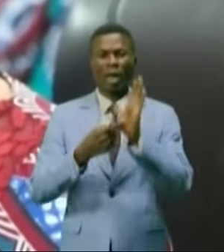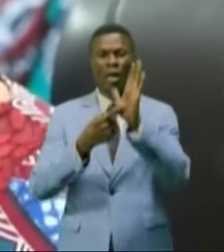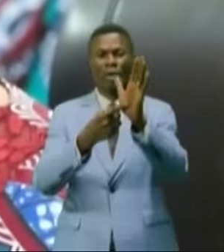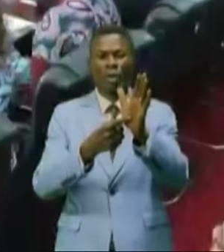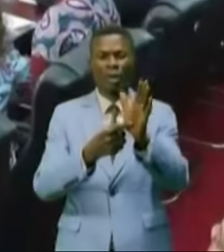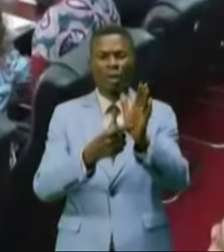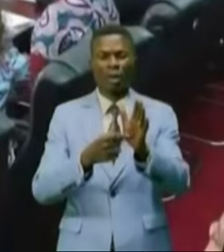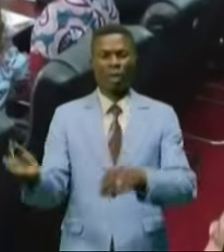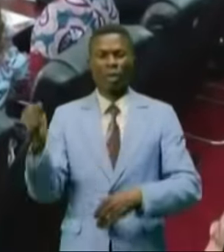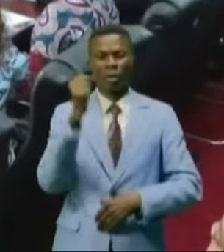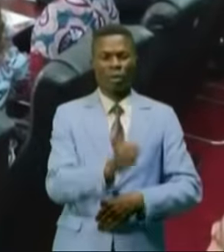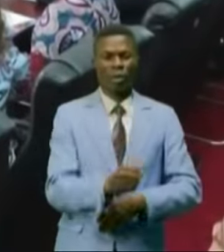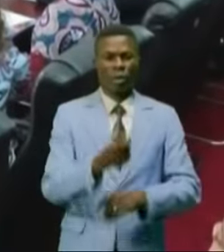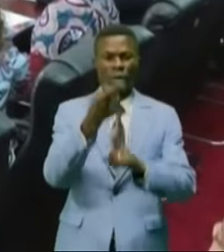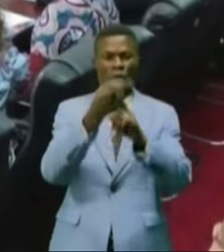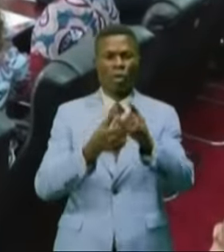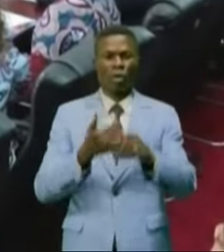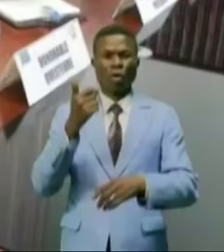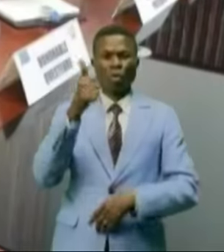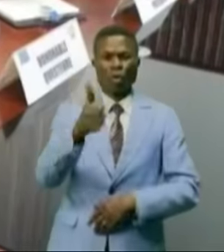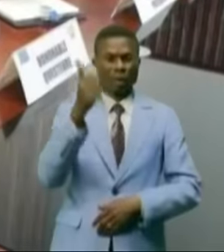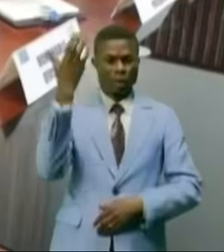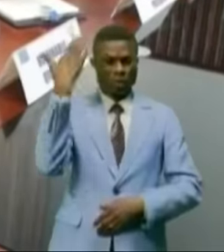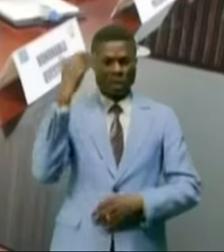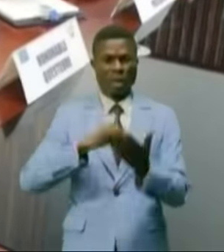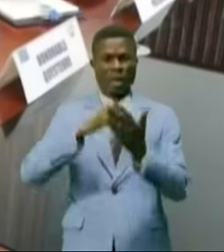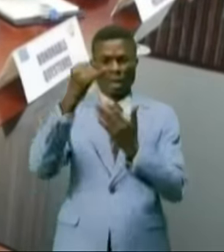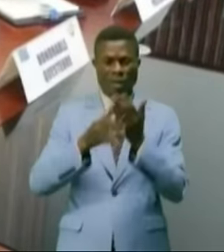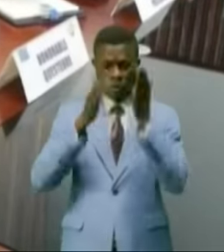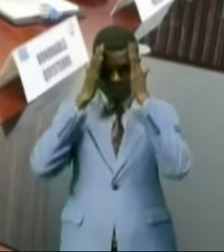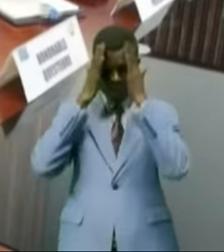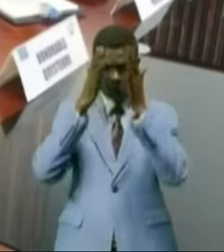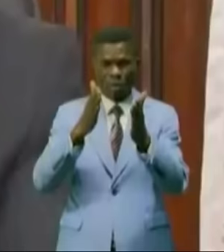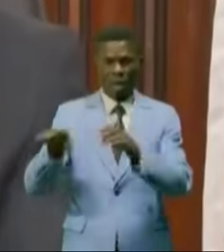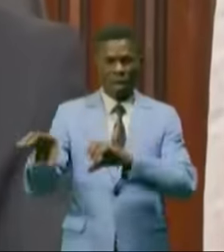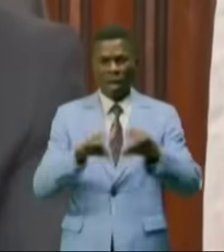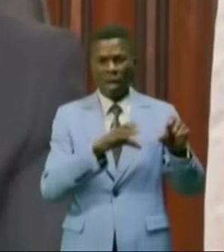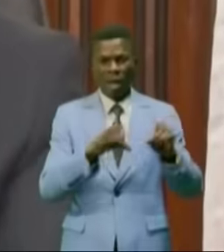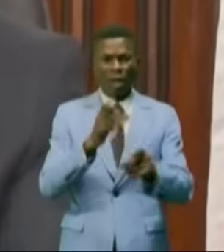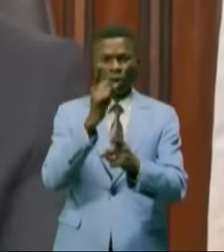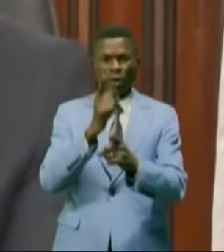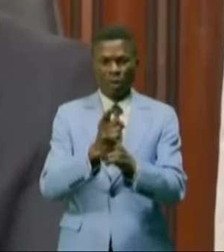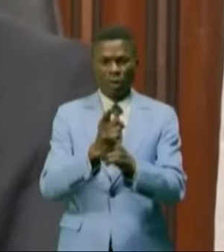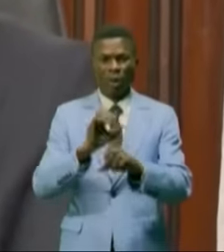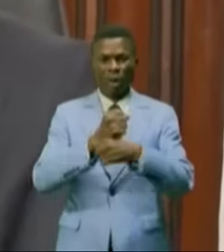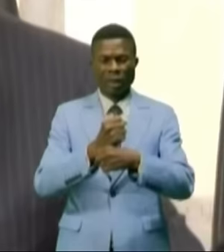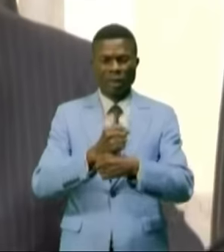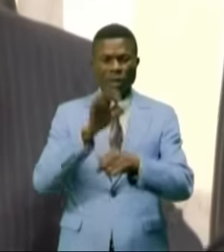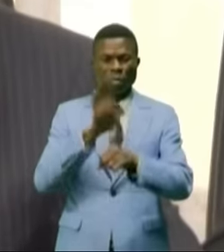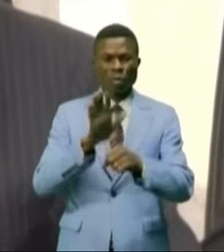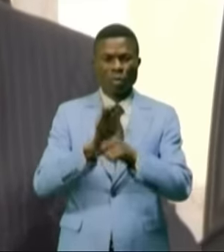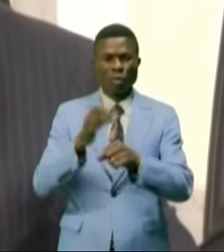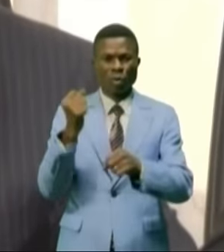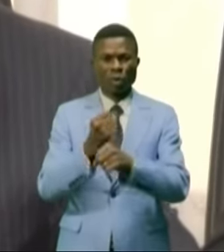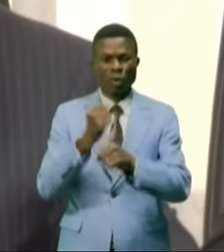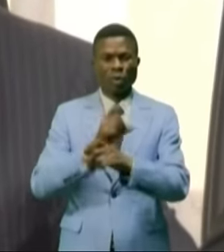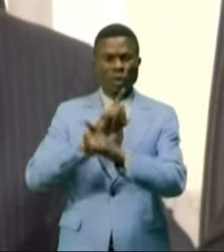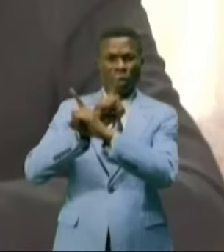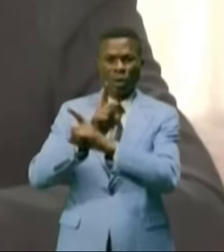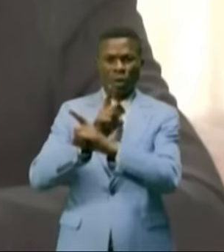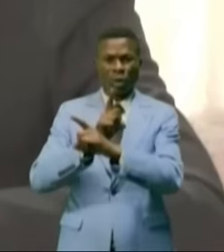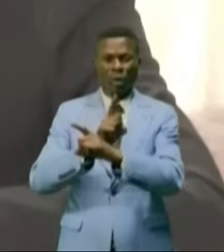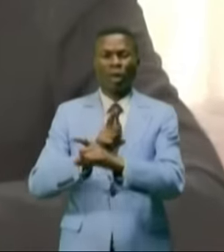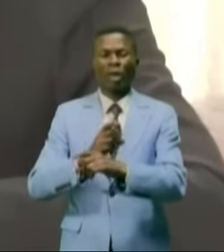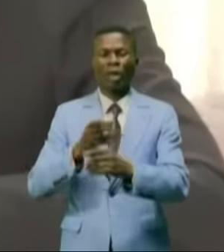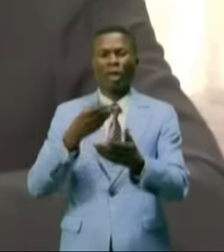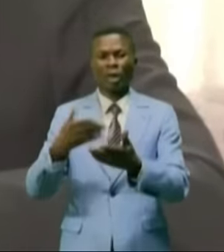son investiture en janvier dernier. Un programme focalisé sur des actions liées à la création de plus d'emplois, à la protection du pouvoir